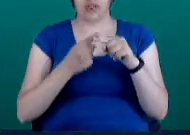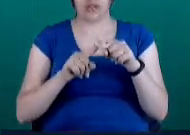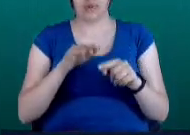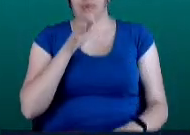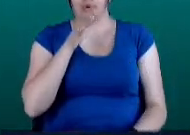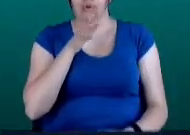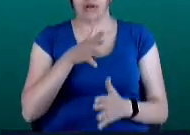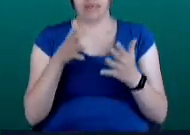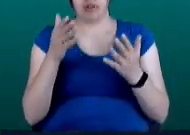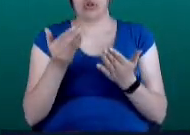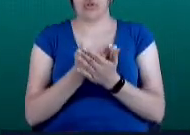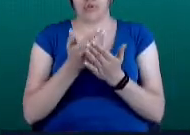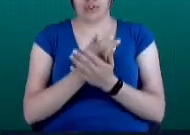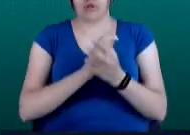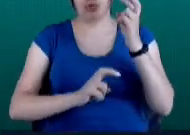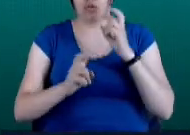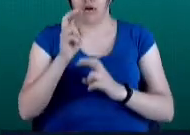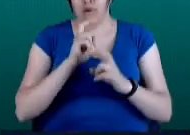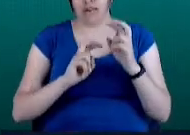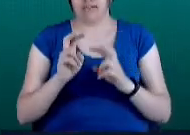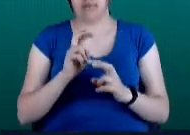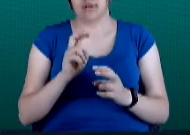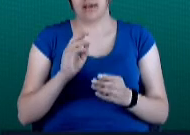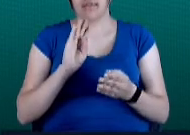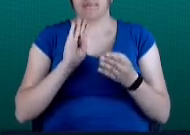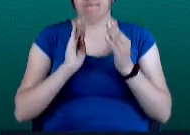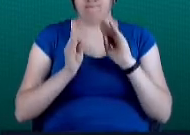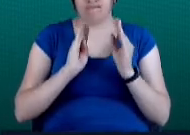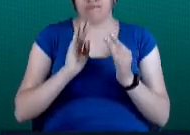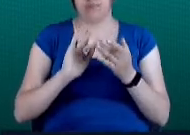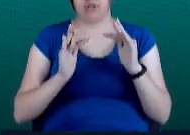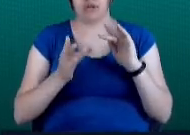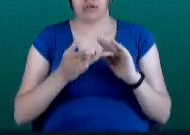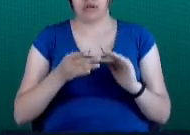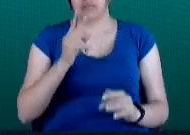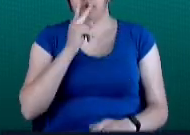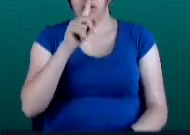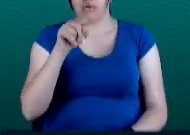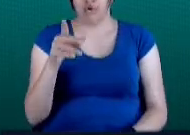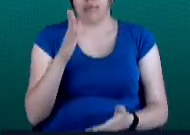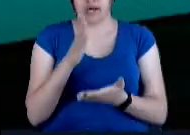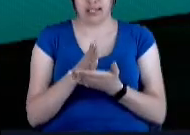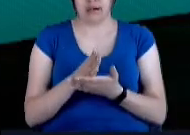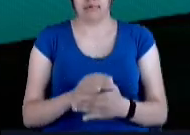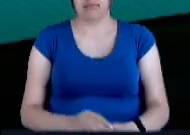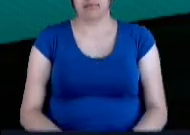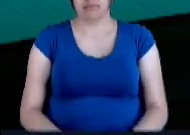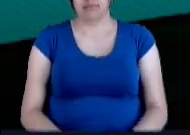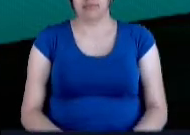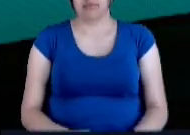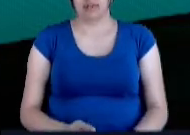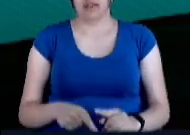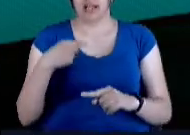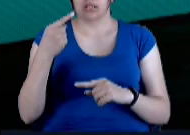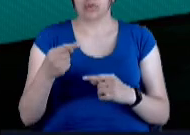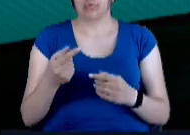новин шукайте на нашій сторінці Facebook та на сайті телеканалу. Зворотній зв'язок з редакцією за номером, що зараз на екрані.